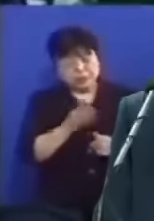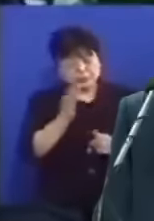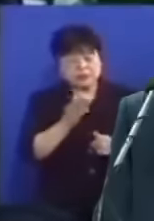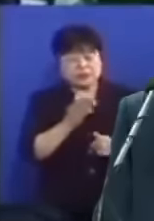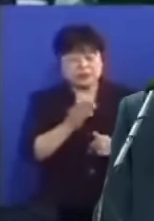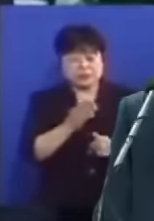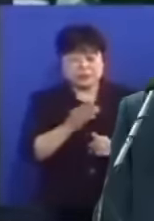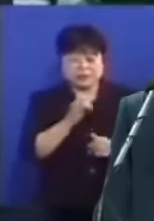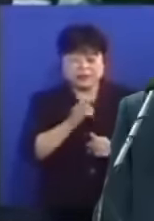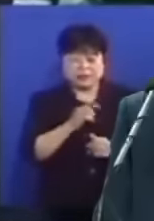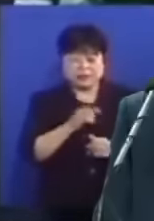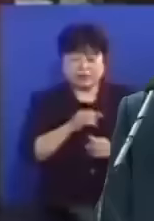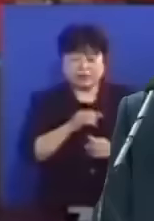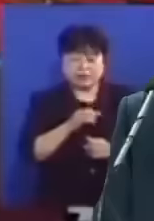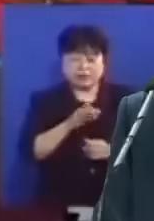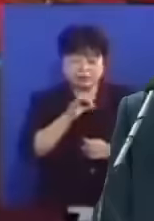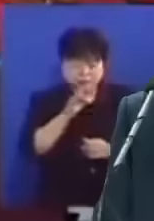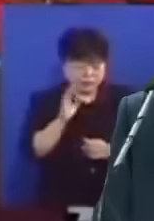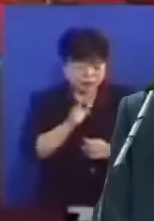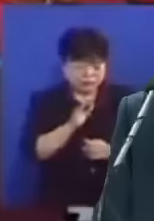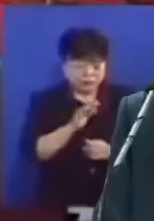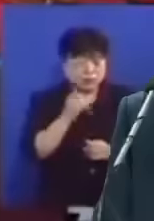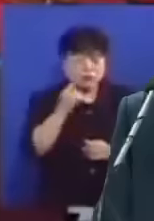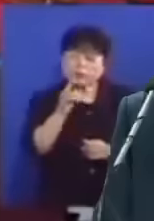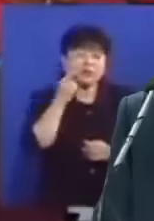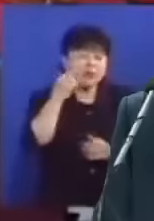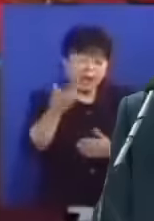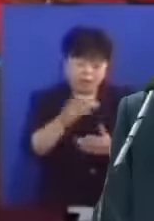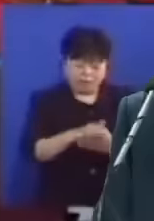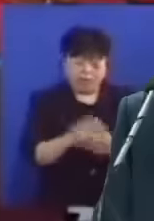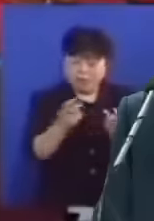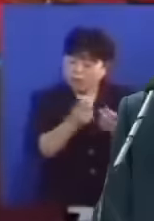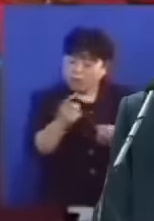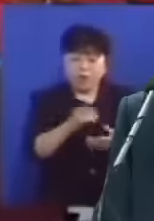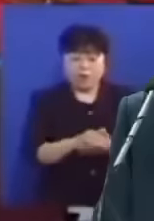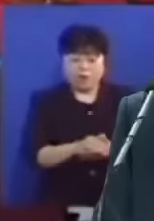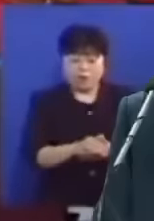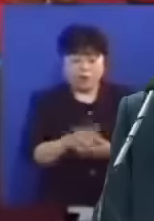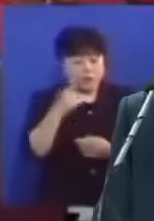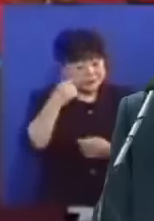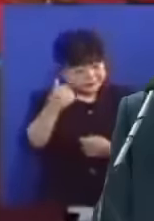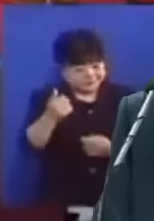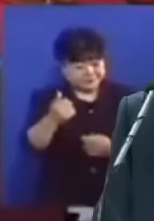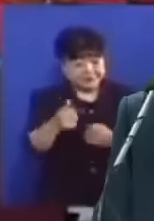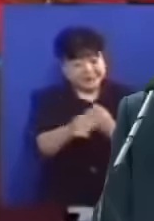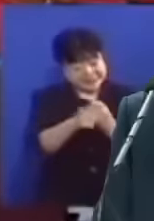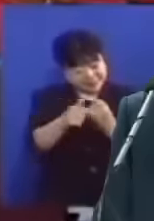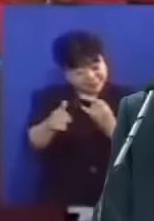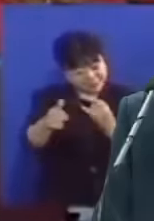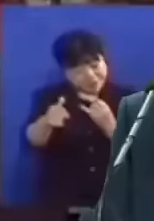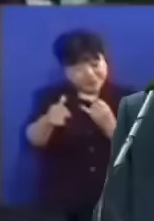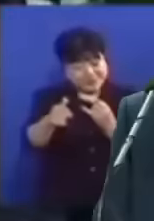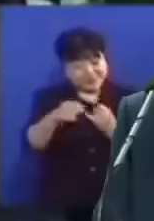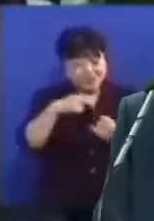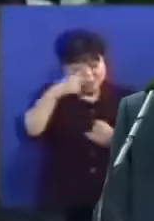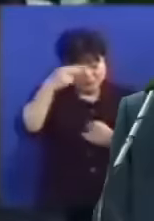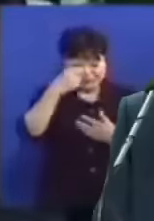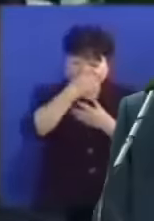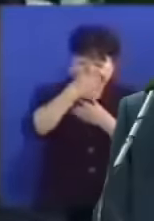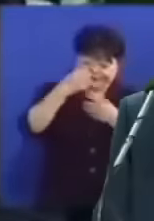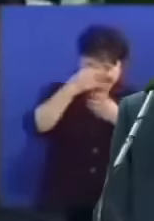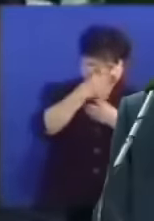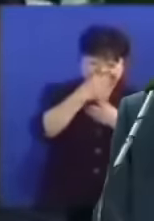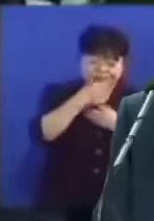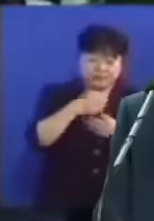살겠으니 목사님 어떻게 하면 좋겠습니까? 그러니까 목사님이 남편이 술 주행반에